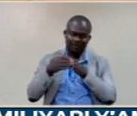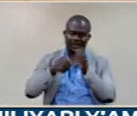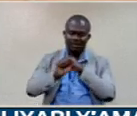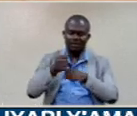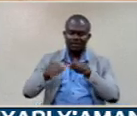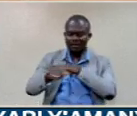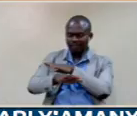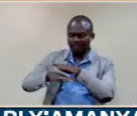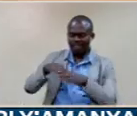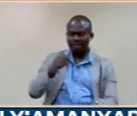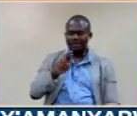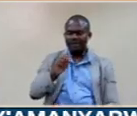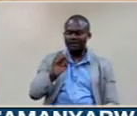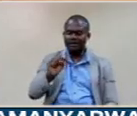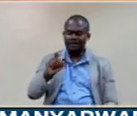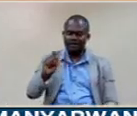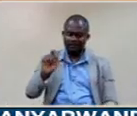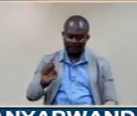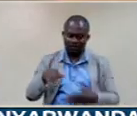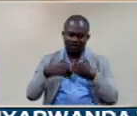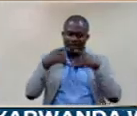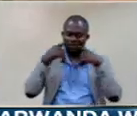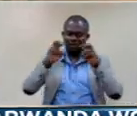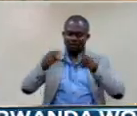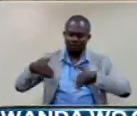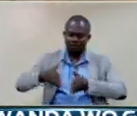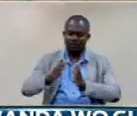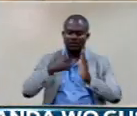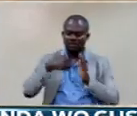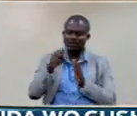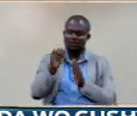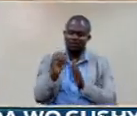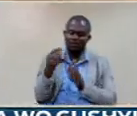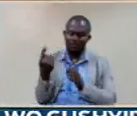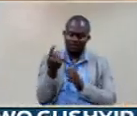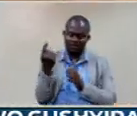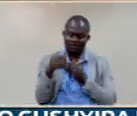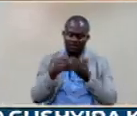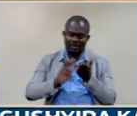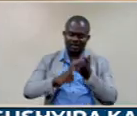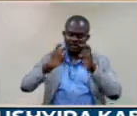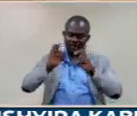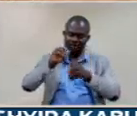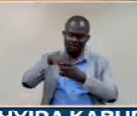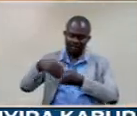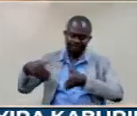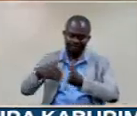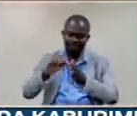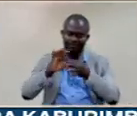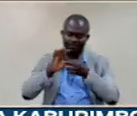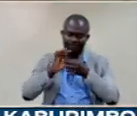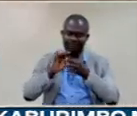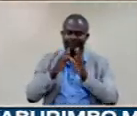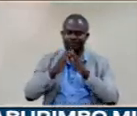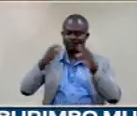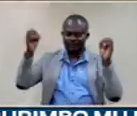n'ibikorwa remezo Ernest Nsabimana avuga ko uyu muhanda ufite uburebure bwa kilometero imwe. Yemeza ko uzashyirwamo kaburimbo ku bufatanye bw'umujyi